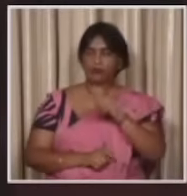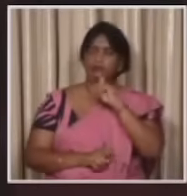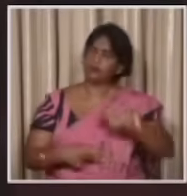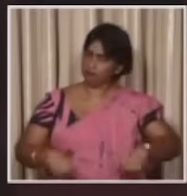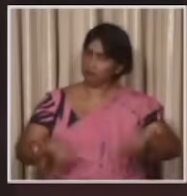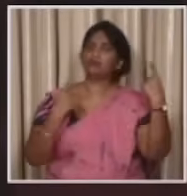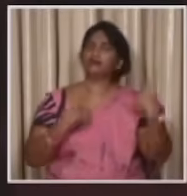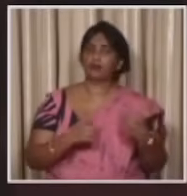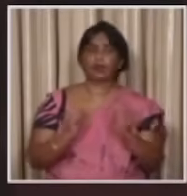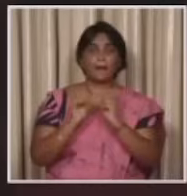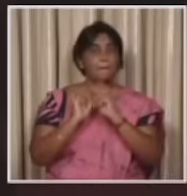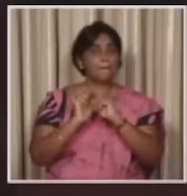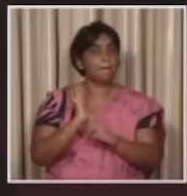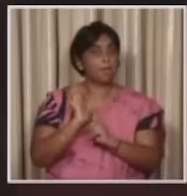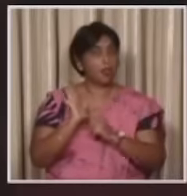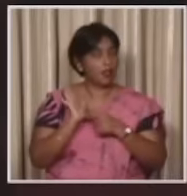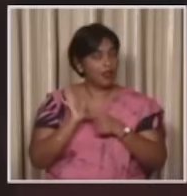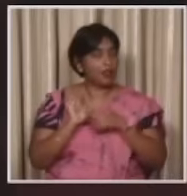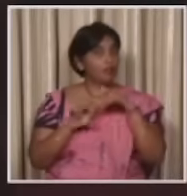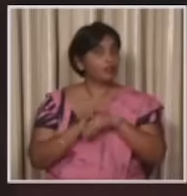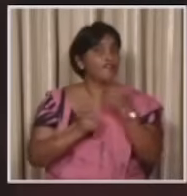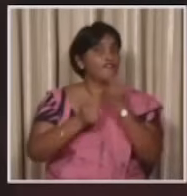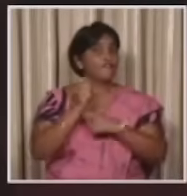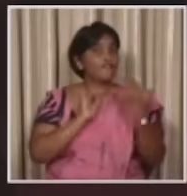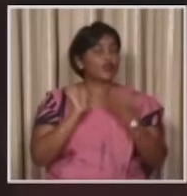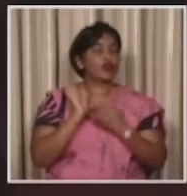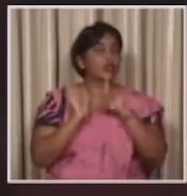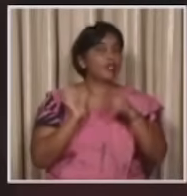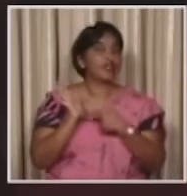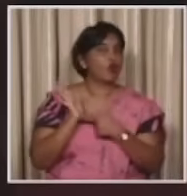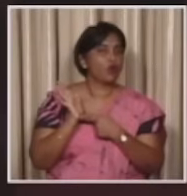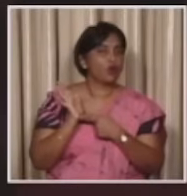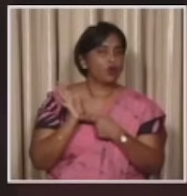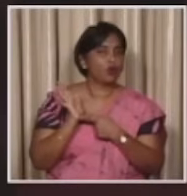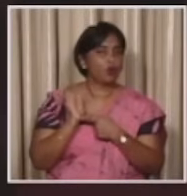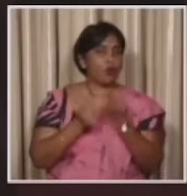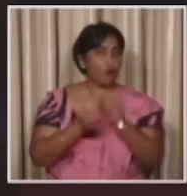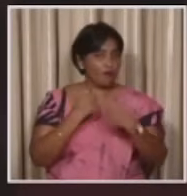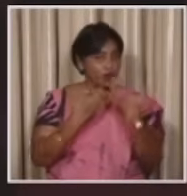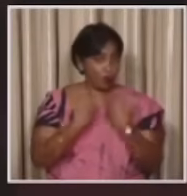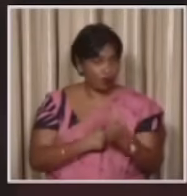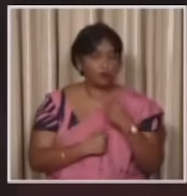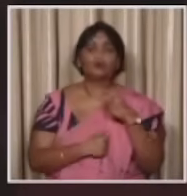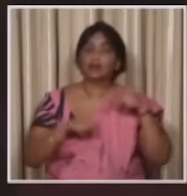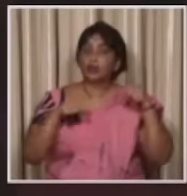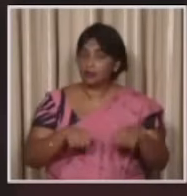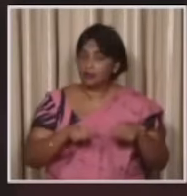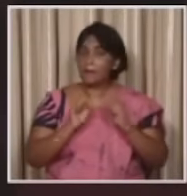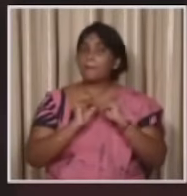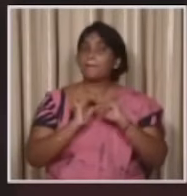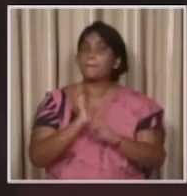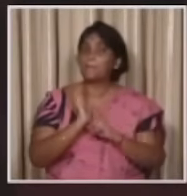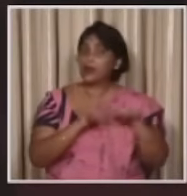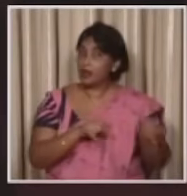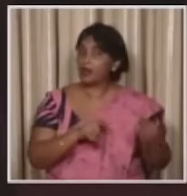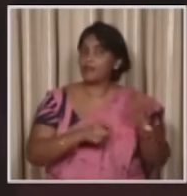හරි පනත ඇතුලේ විකුණන්න මොකද්ද දාලා තියෙන්නේ කියලා කියන්නේ. විකුණන්න ඕන නම් මේ දැන් තියෙන පනත ඇතුලේ විකුණන්න